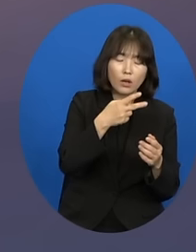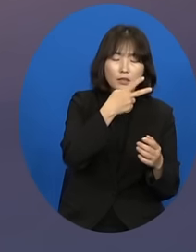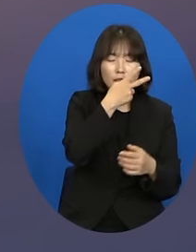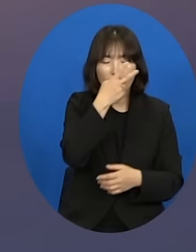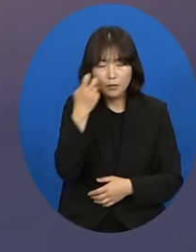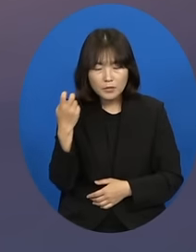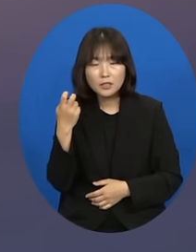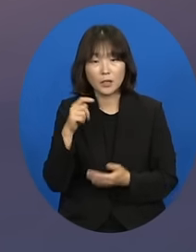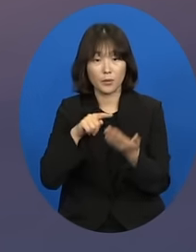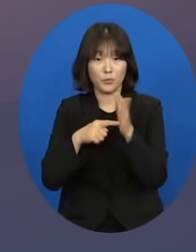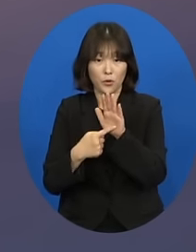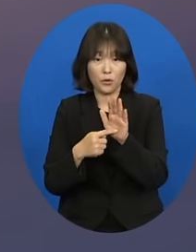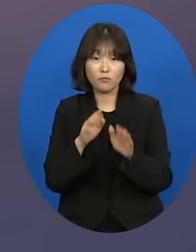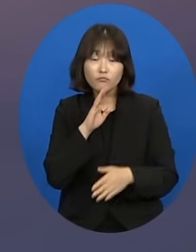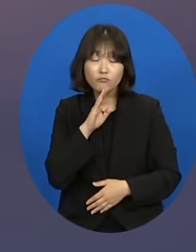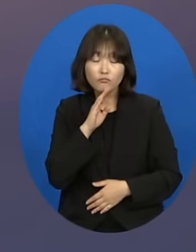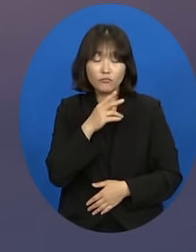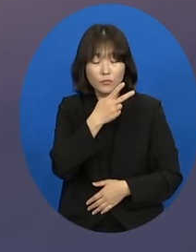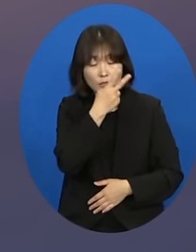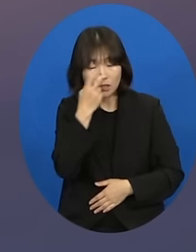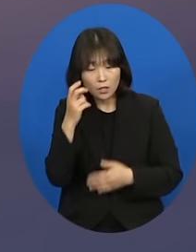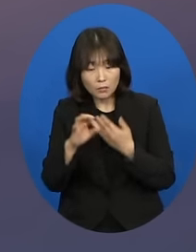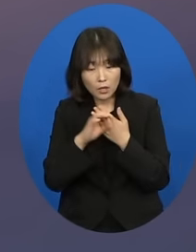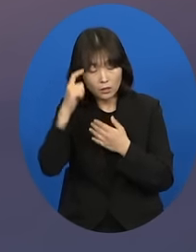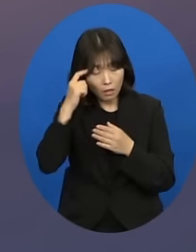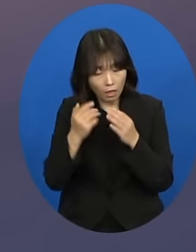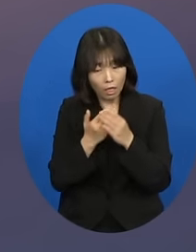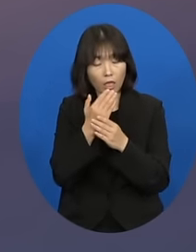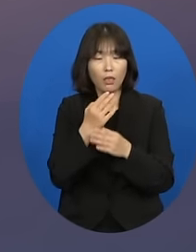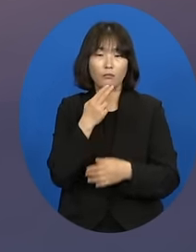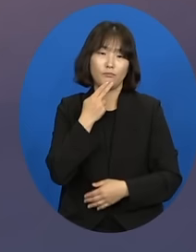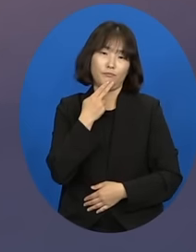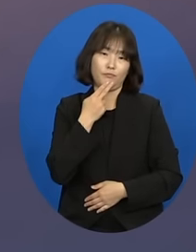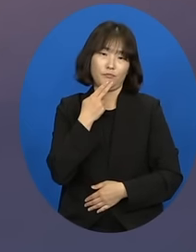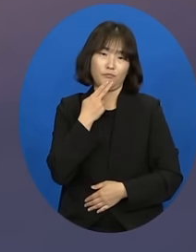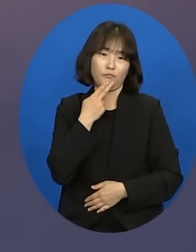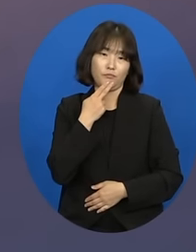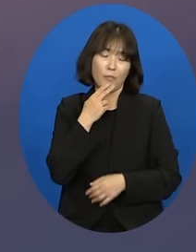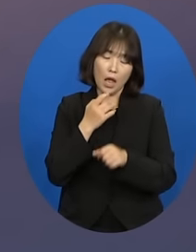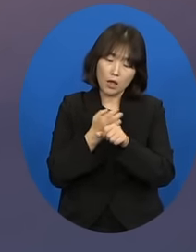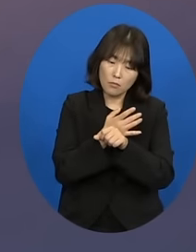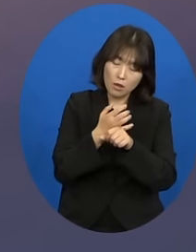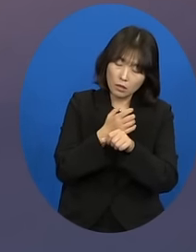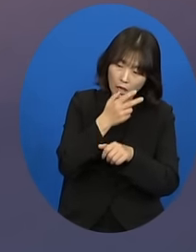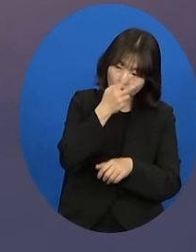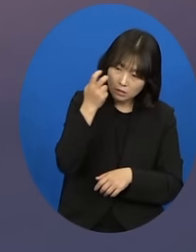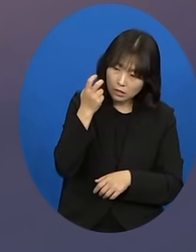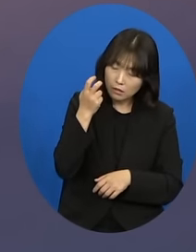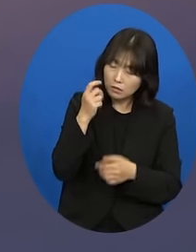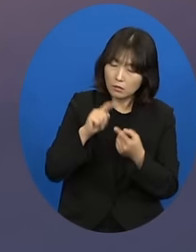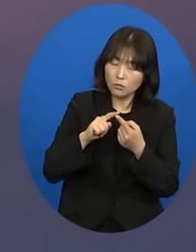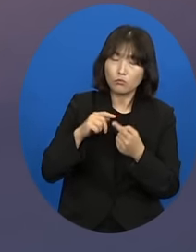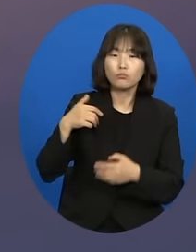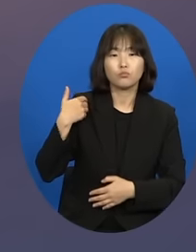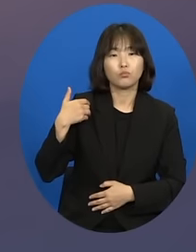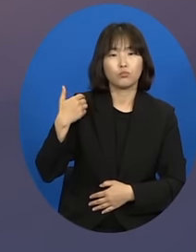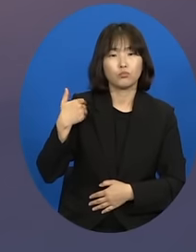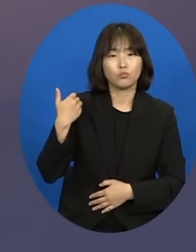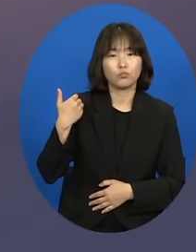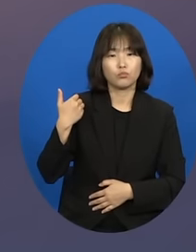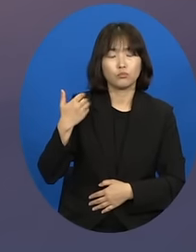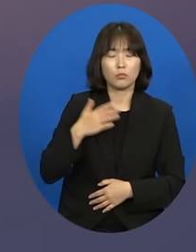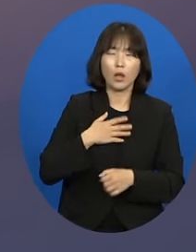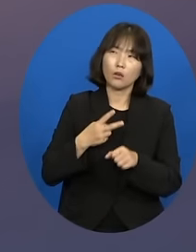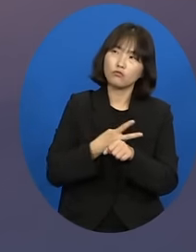생각이 나십니까? 안 나잖아요. 몇 시간 잤는지도 모르시잖아요. 어떤 때는 내가 한 두세 시간 잤는 줄 알고 눈을